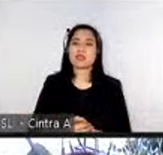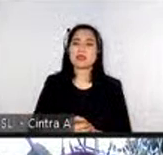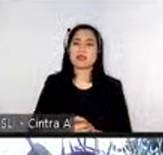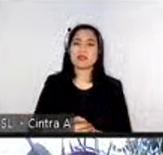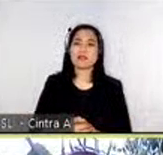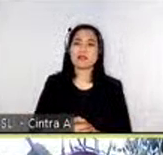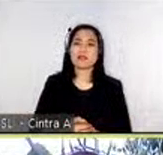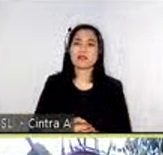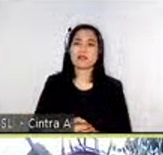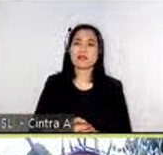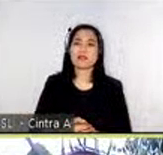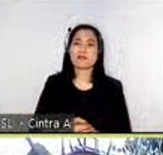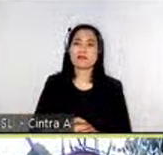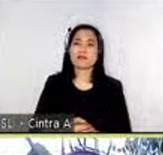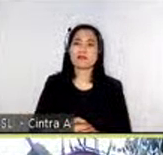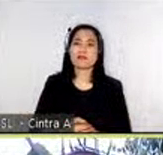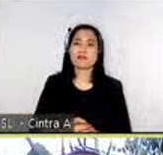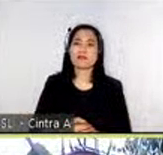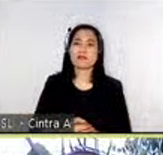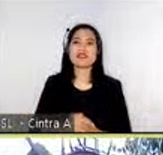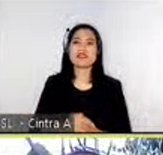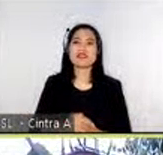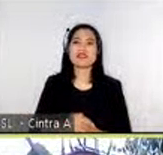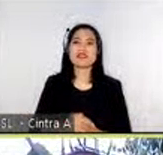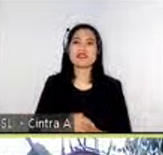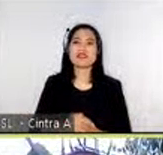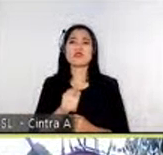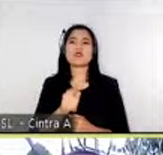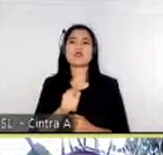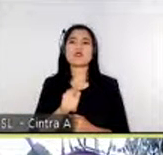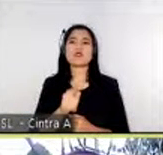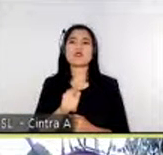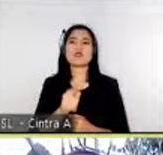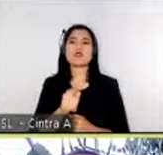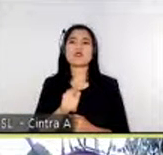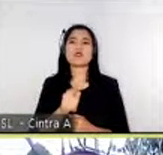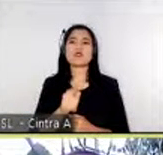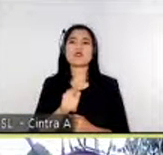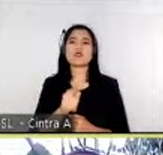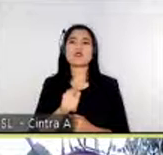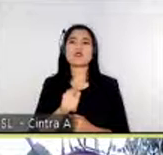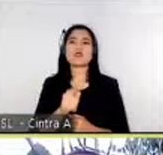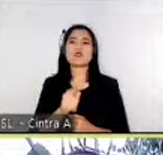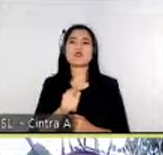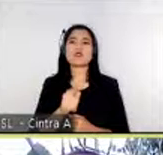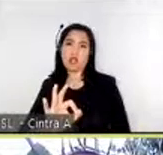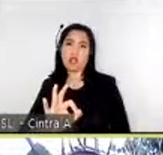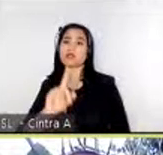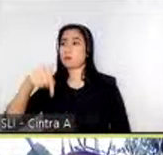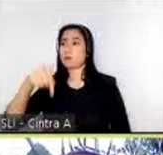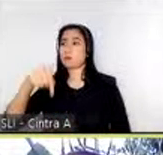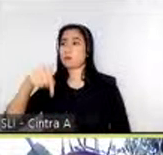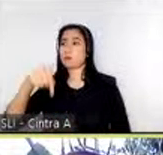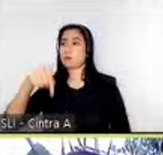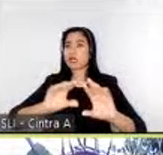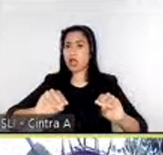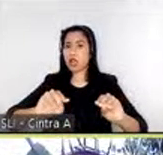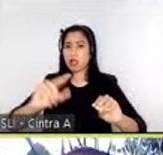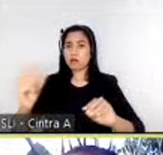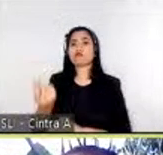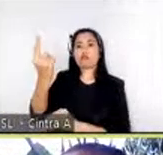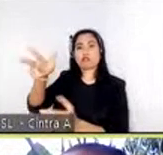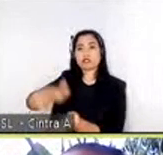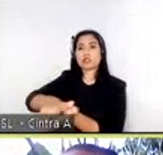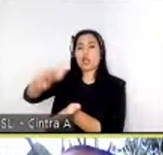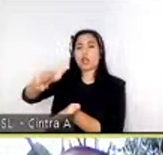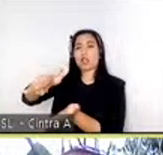sangat menjadi mentah kembali ketika undang-undang Cipta kerja ini keluar gitu Ini yang